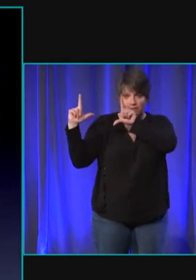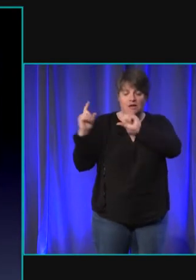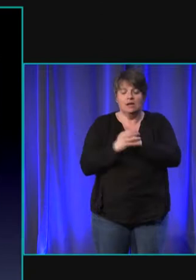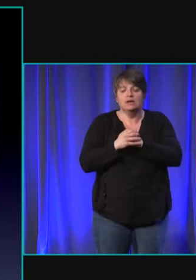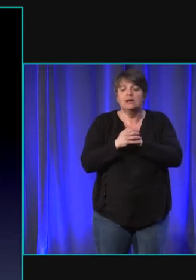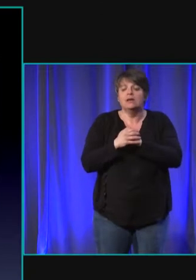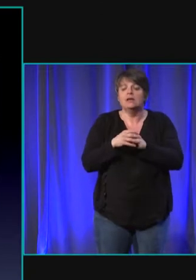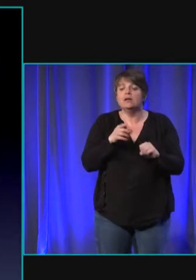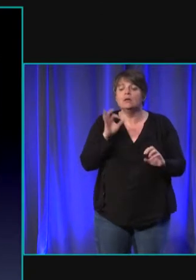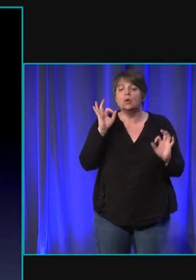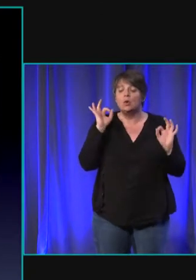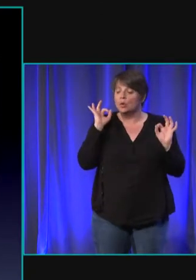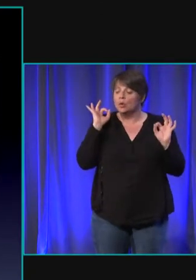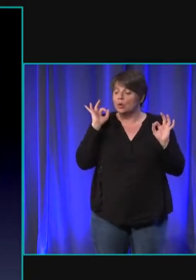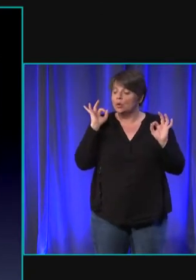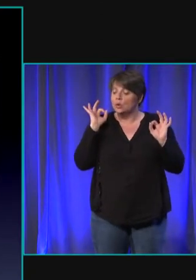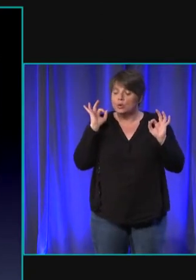Alors, ce qui est important,